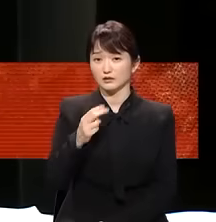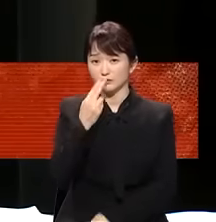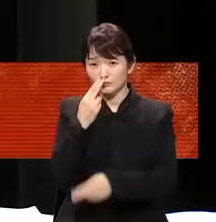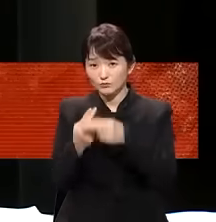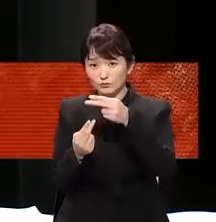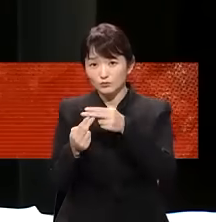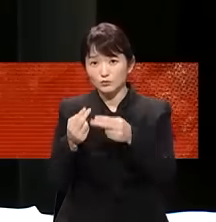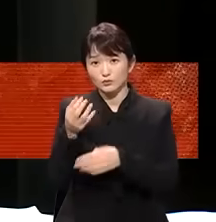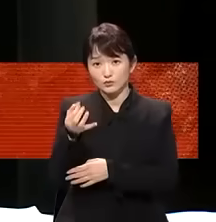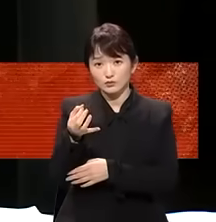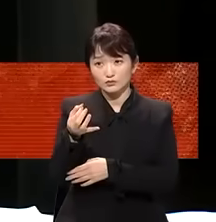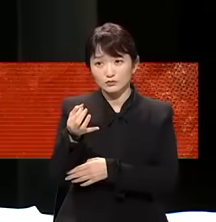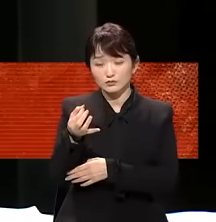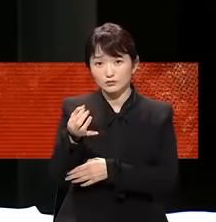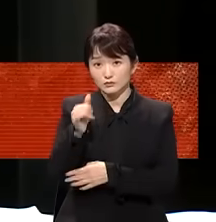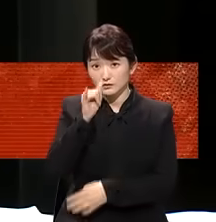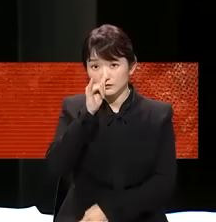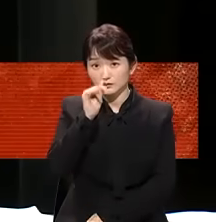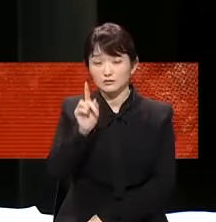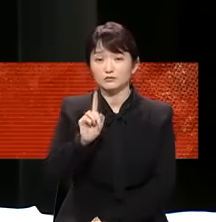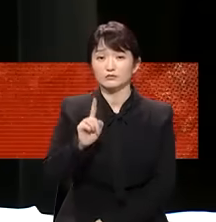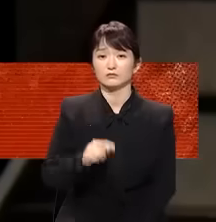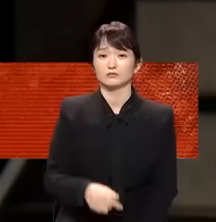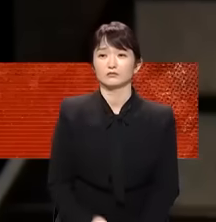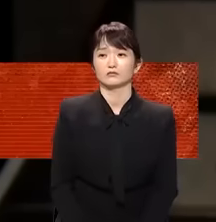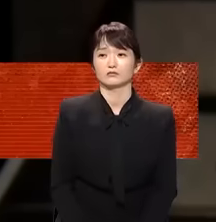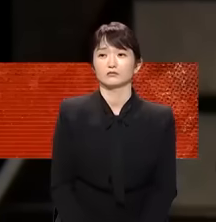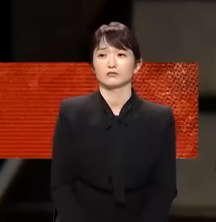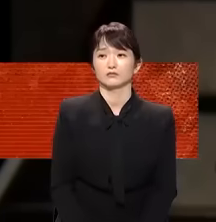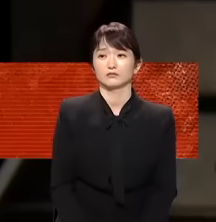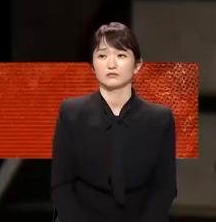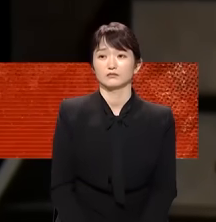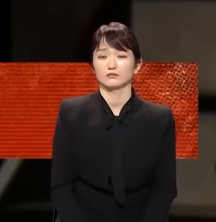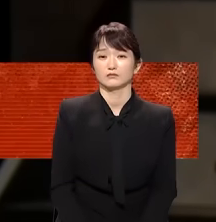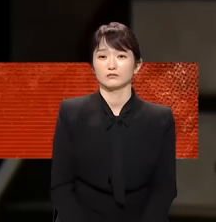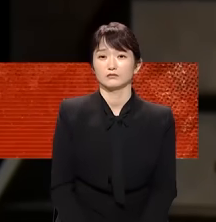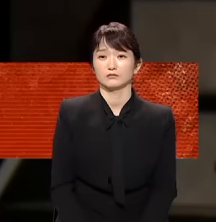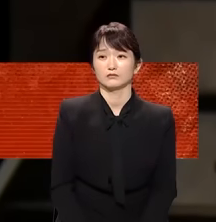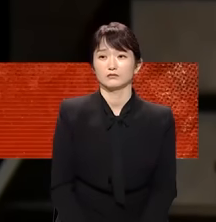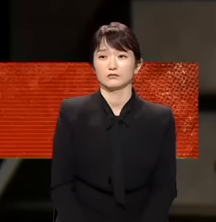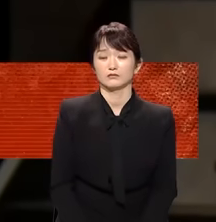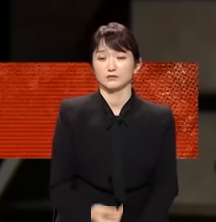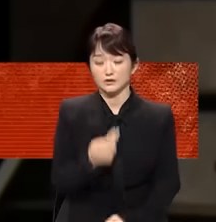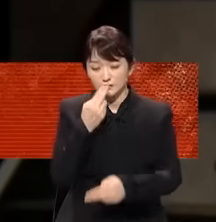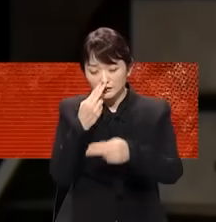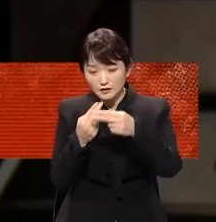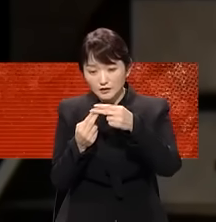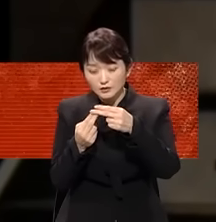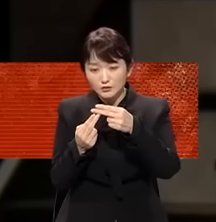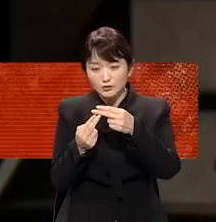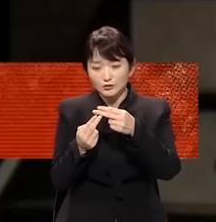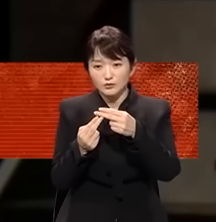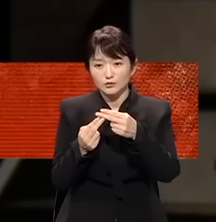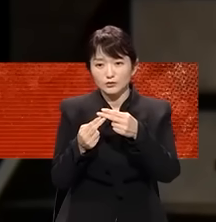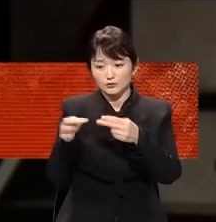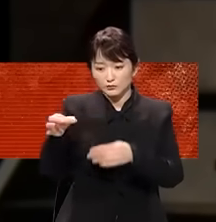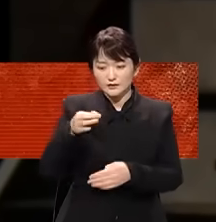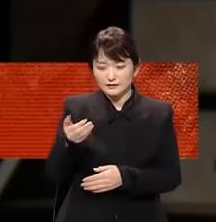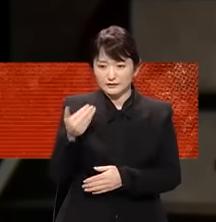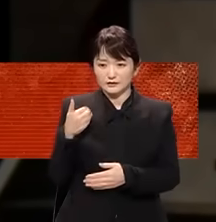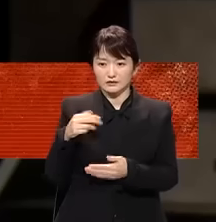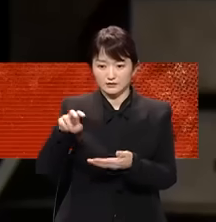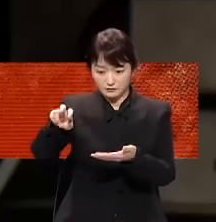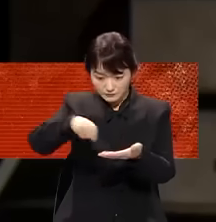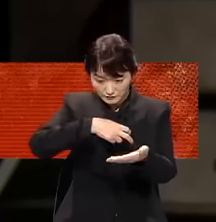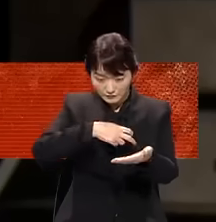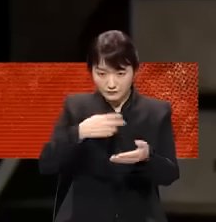보험금 그거 나왔습니까 아 그 나오기 전에 문자를 이제 받았어요 문자를 먼저 받았어요 문자를 받았는데 문자